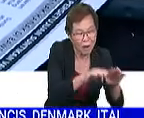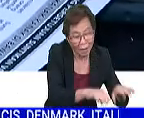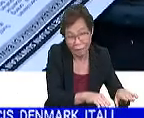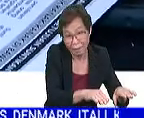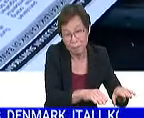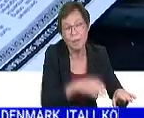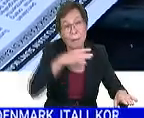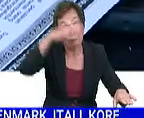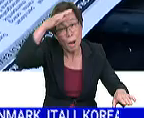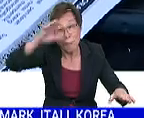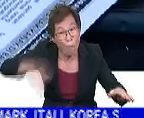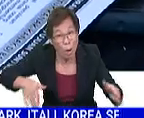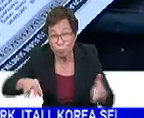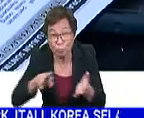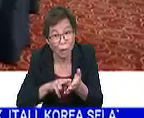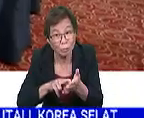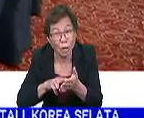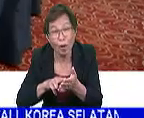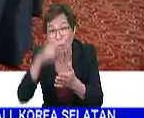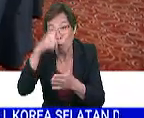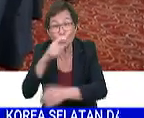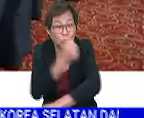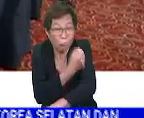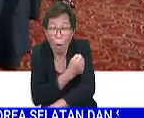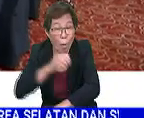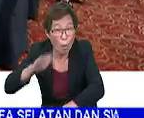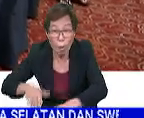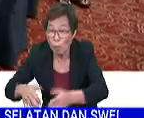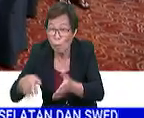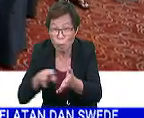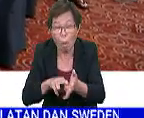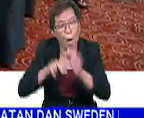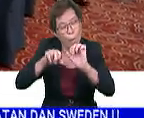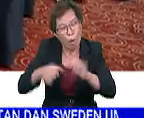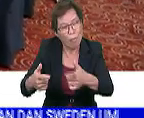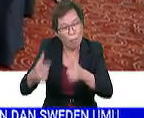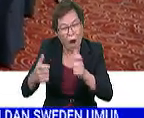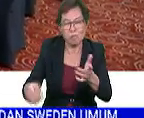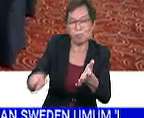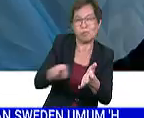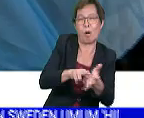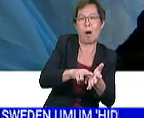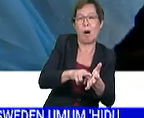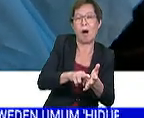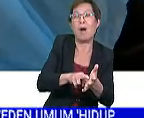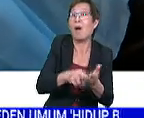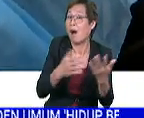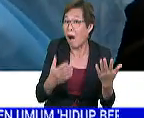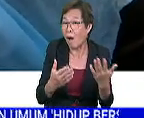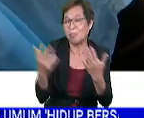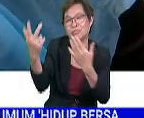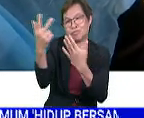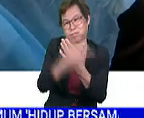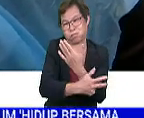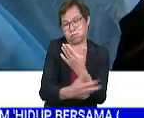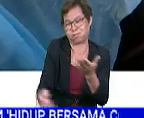Bapa atau penjaga yang belum mendaftar anak masing-masing untuk mendapatkan vaksin covid-19 boleh segera berbuat demikian menerusi aplikasi My